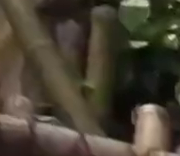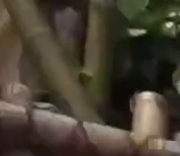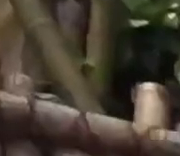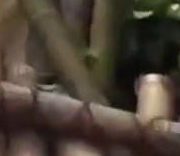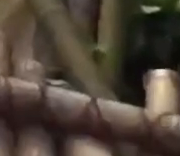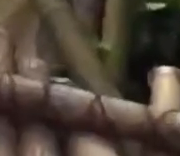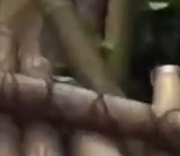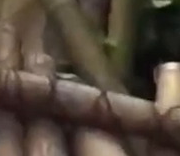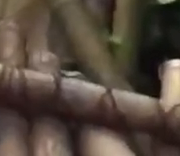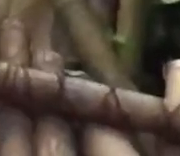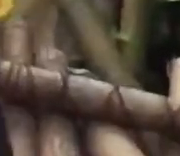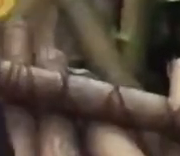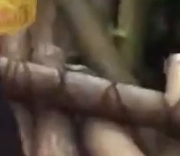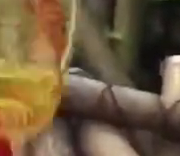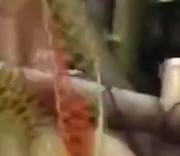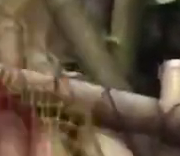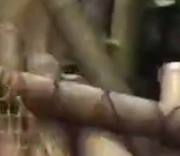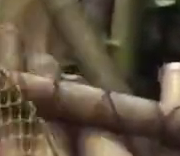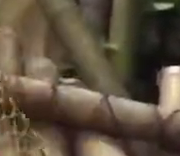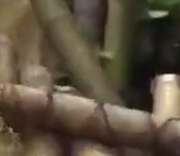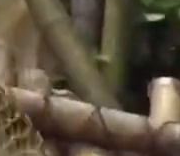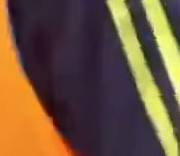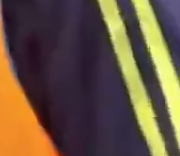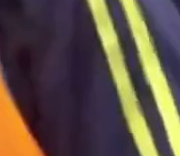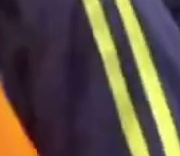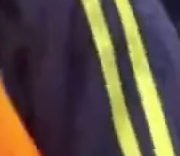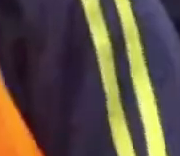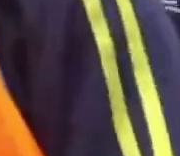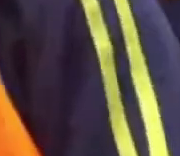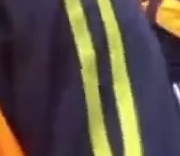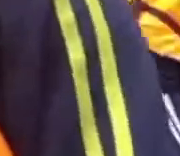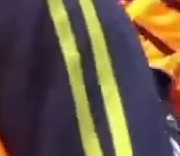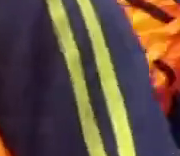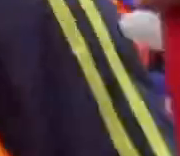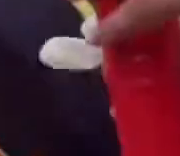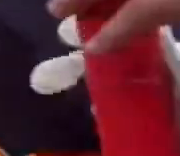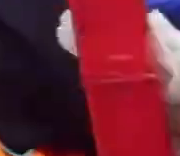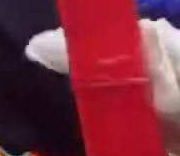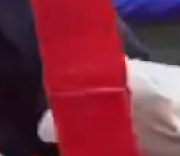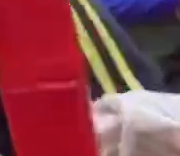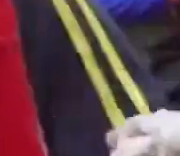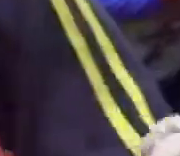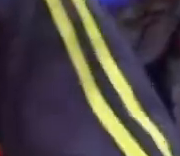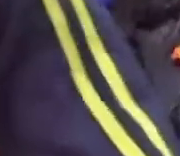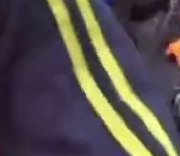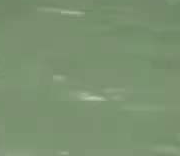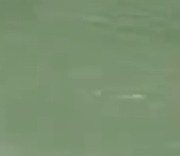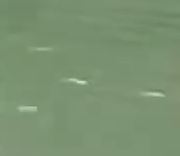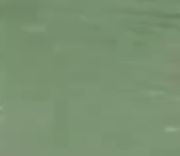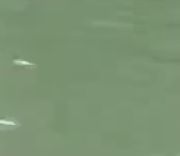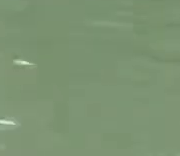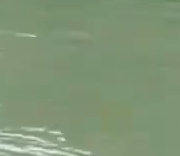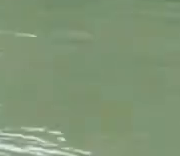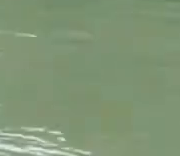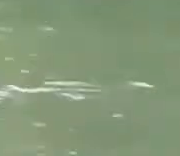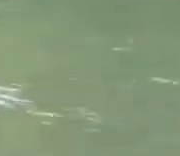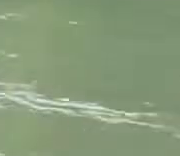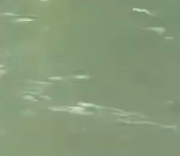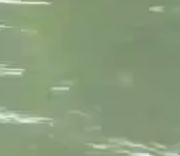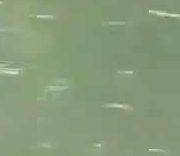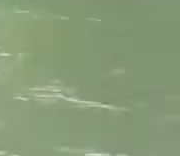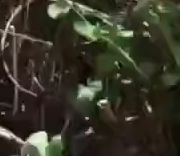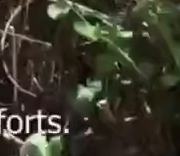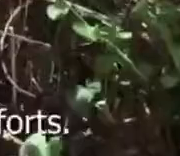bagi Tagana adalah memberi kesempatan bagi generasi muda untuk berpartisipasi aktif dalam